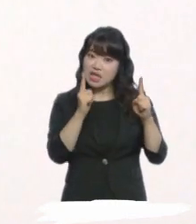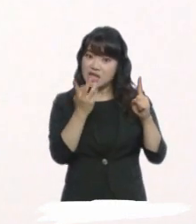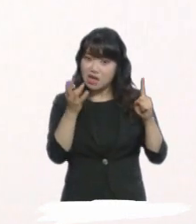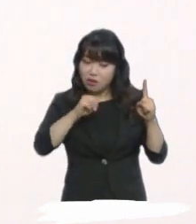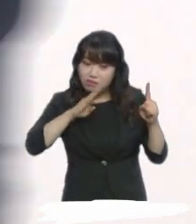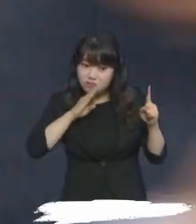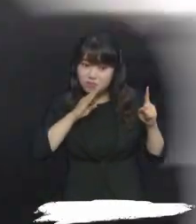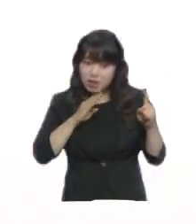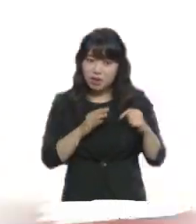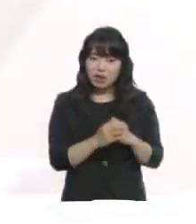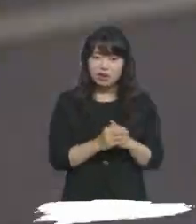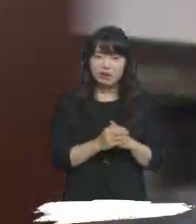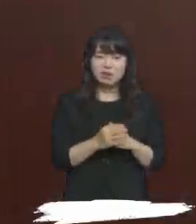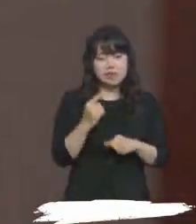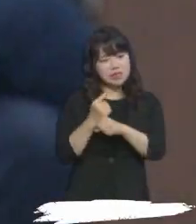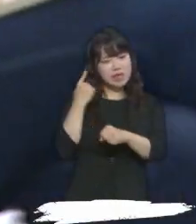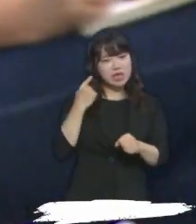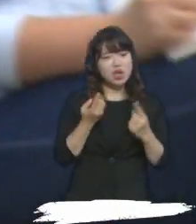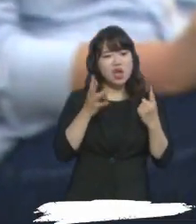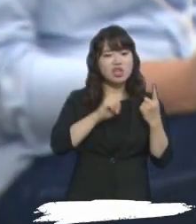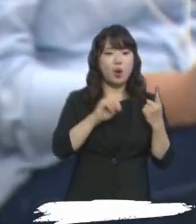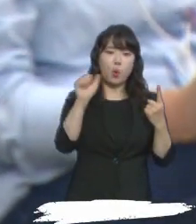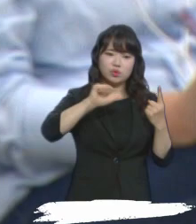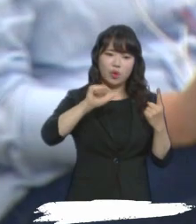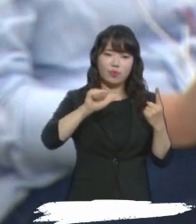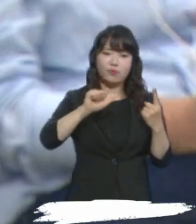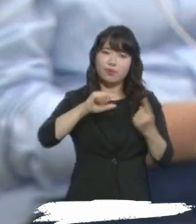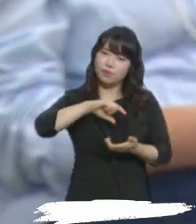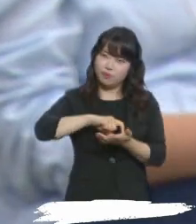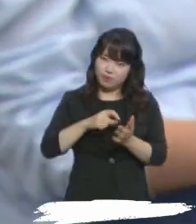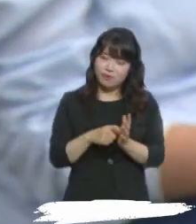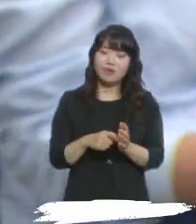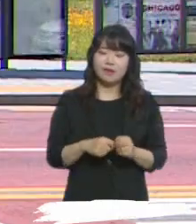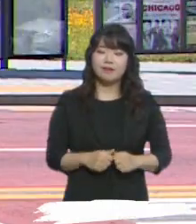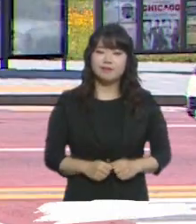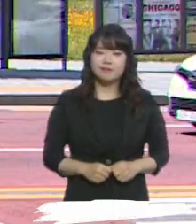들어갑니다. 보통 한 1억 작년 같은 경우에 한 1억 5천 원이라고 보면 되겠습니다.